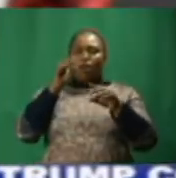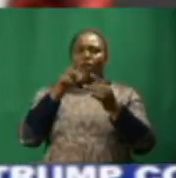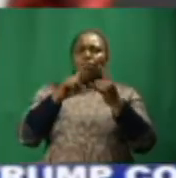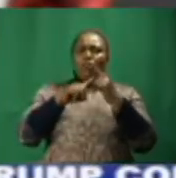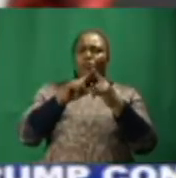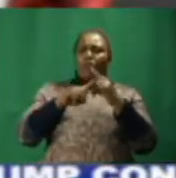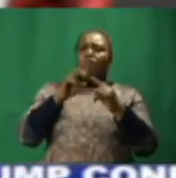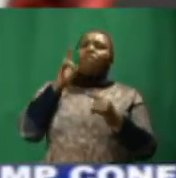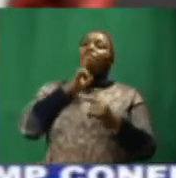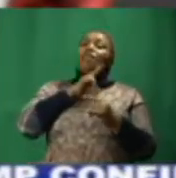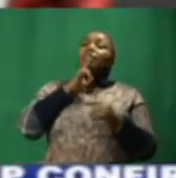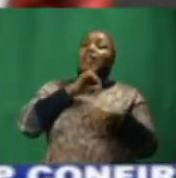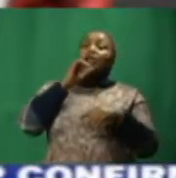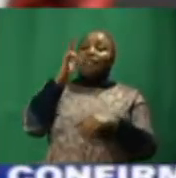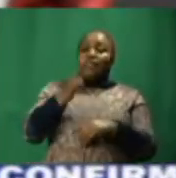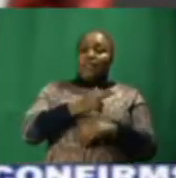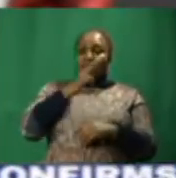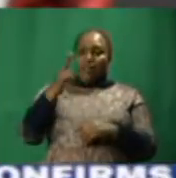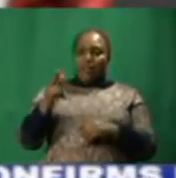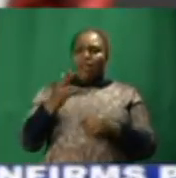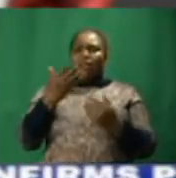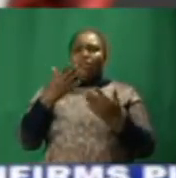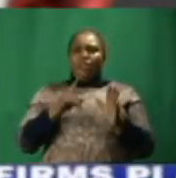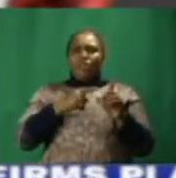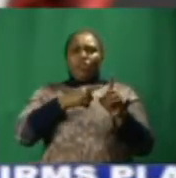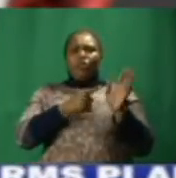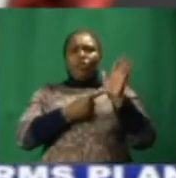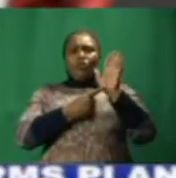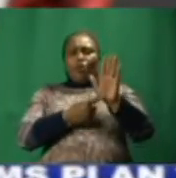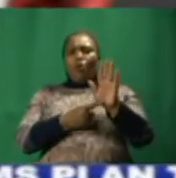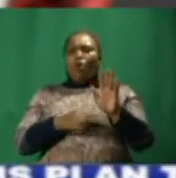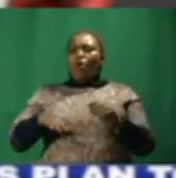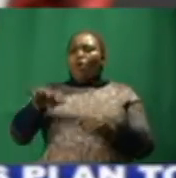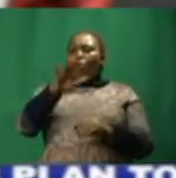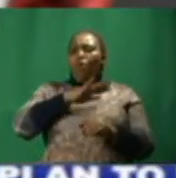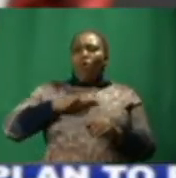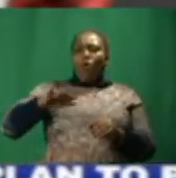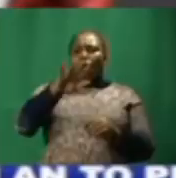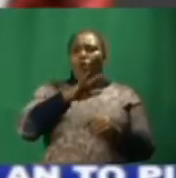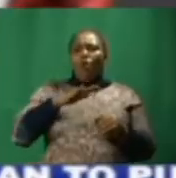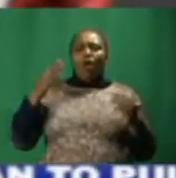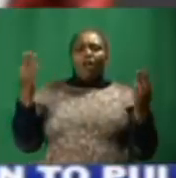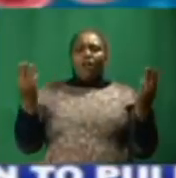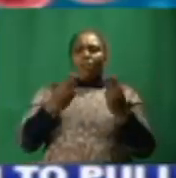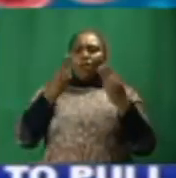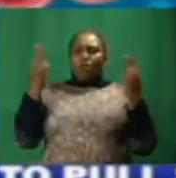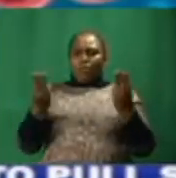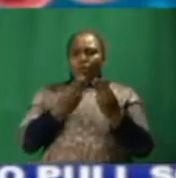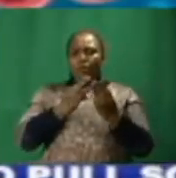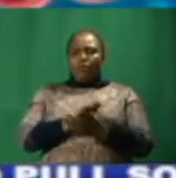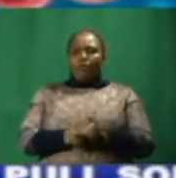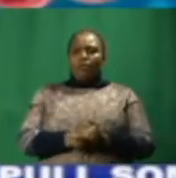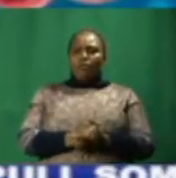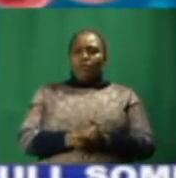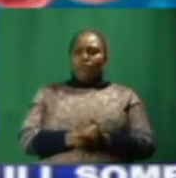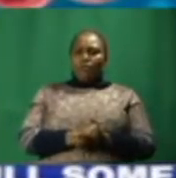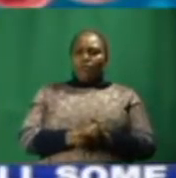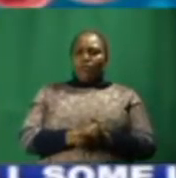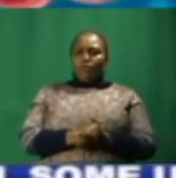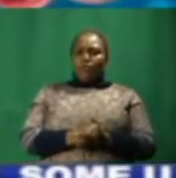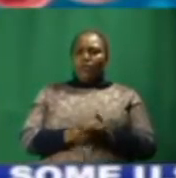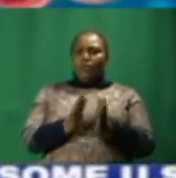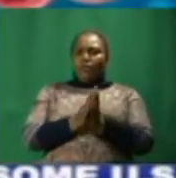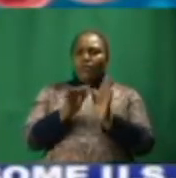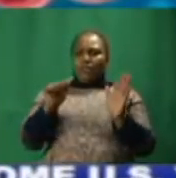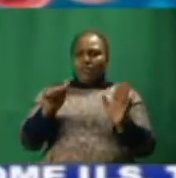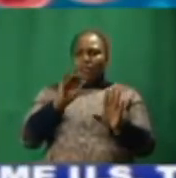wangalesihlanu kuya kungelisondvo iveta ukuthi bonke labantfu labebalishumi nebantfu labasithupha